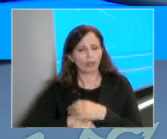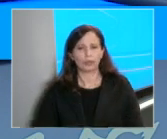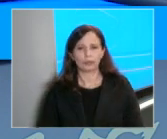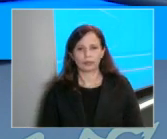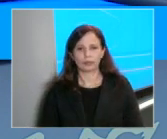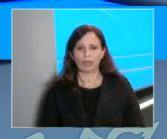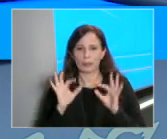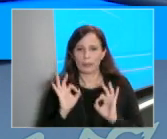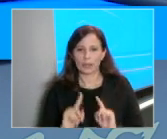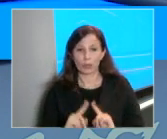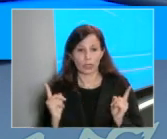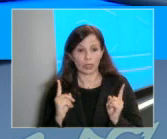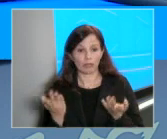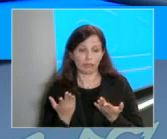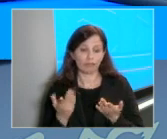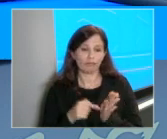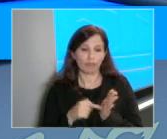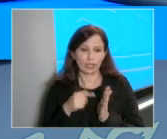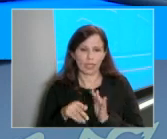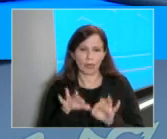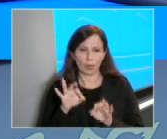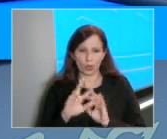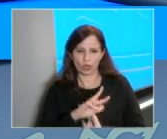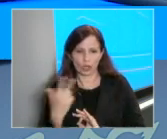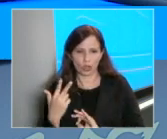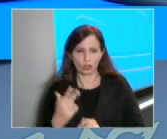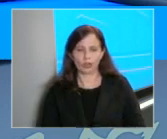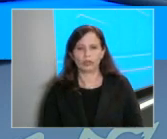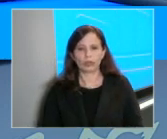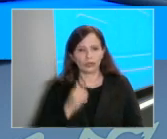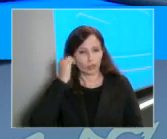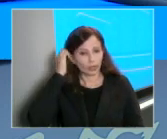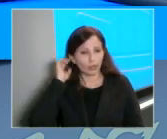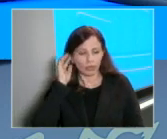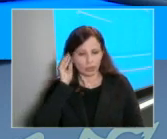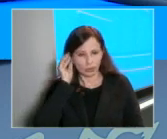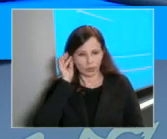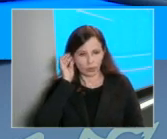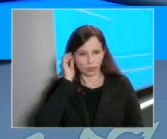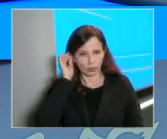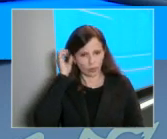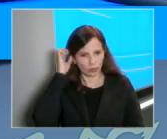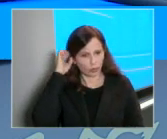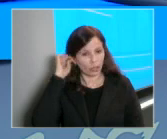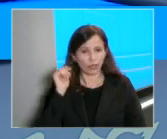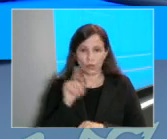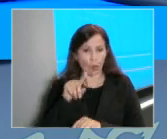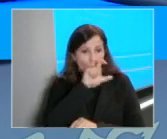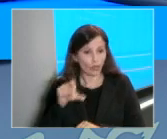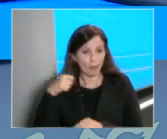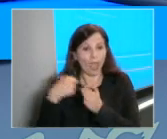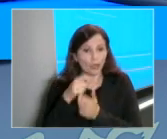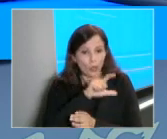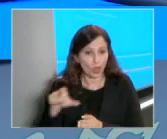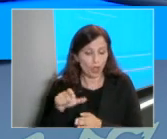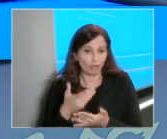שזה באמת מוזר, וזה גם מה שגורם לבחירות שלישיות. אני חייב להתייחס לזה. א', כן, חזקת החפות קיימת לכל אזרח באשר הוא. זה הדבר